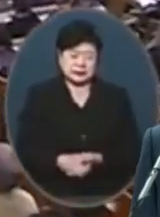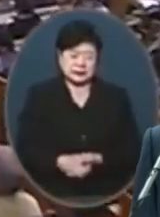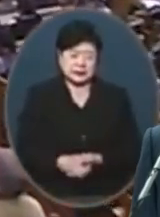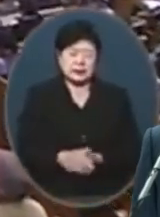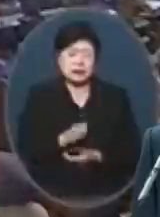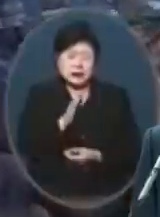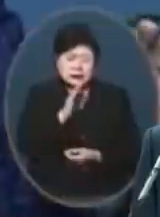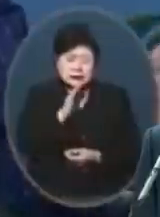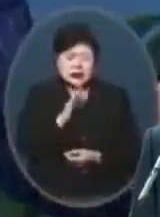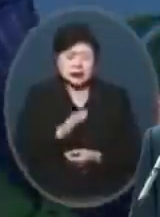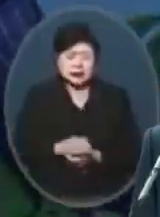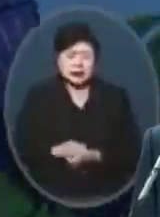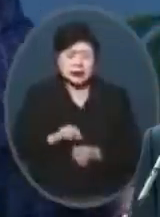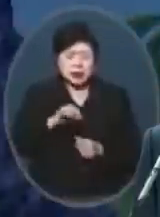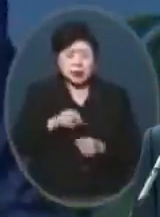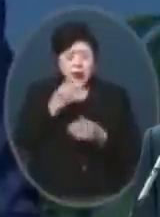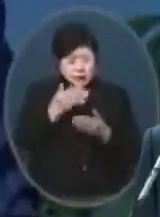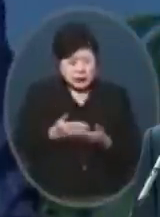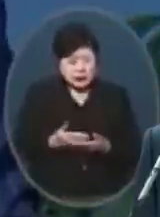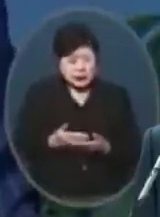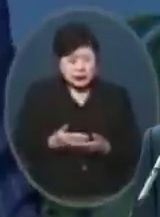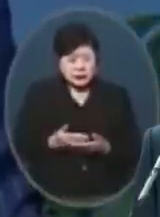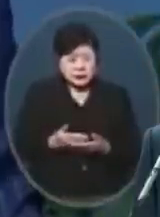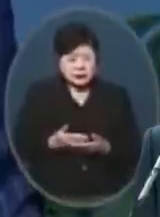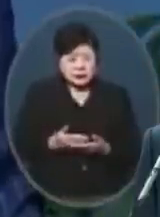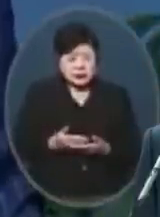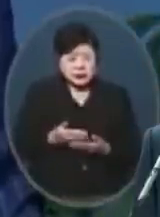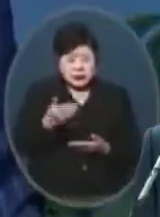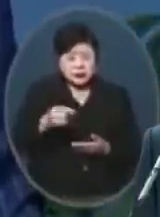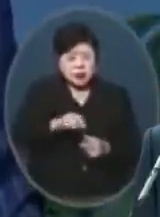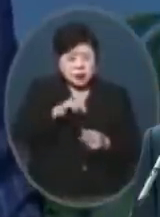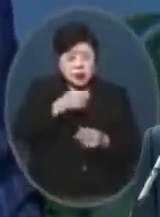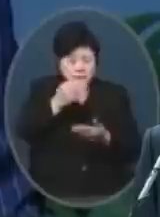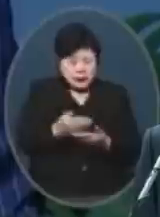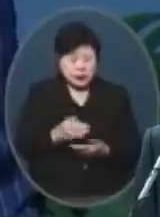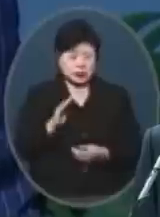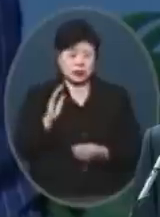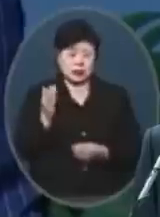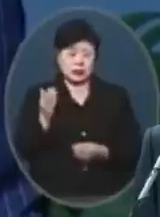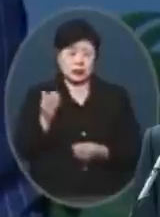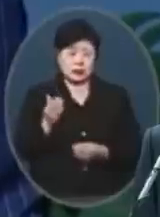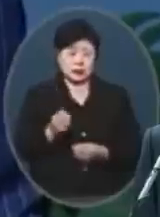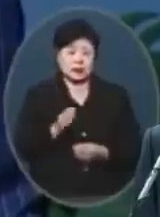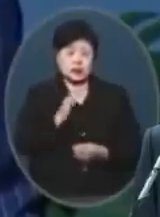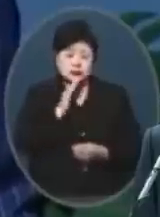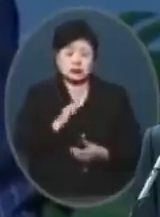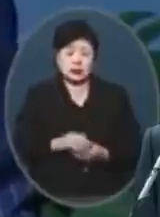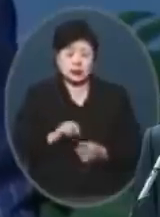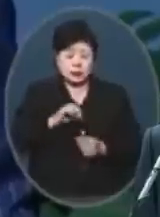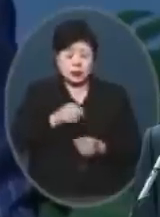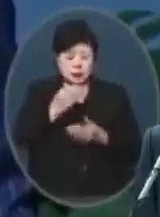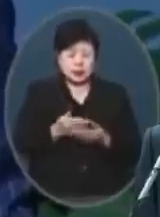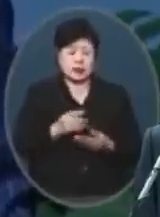마땅히 형벌받아야 되겠어요. 여러분도 형벌받아야 할 사람들. 마땅히 형벌받아야 돼요.